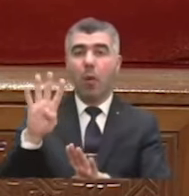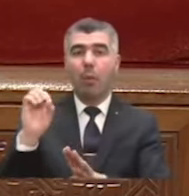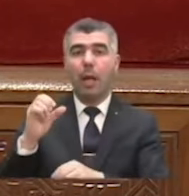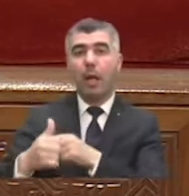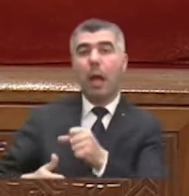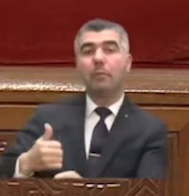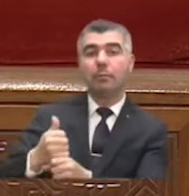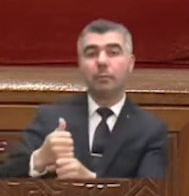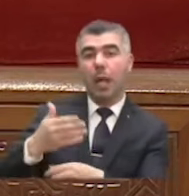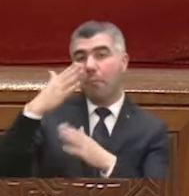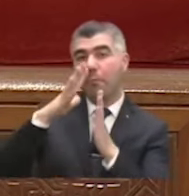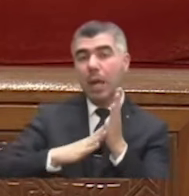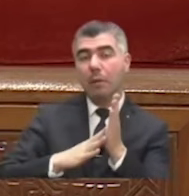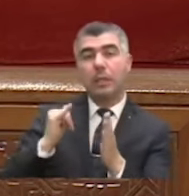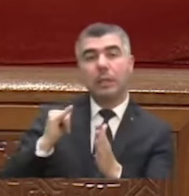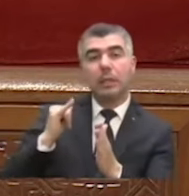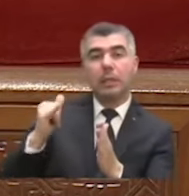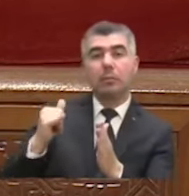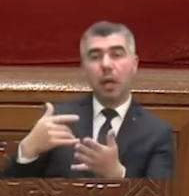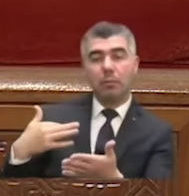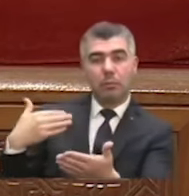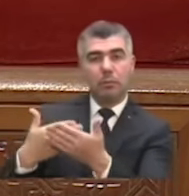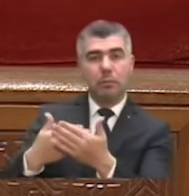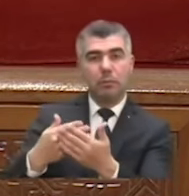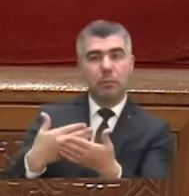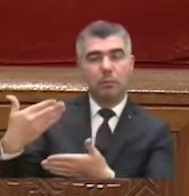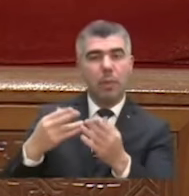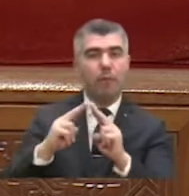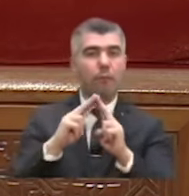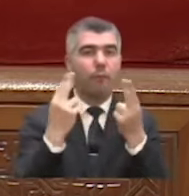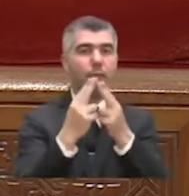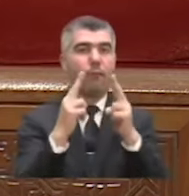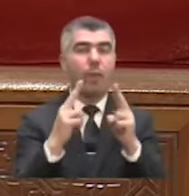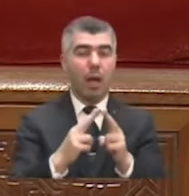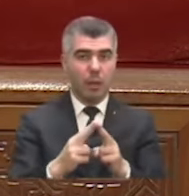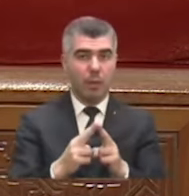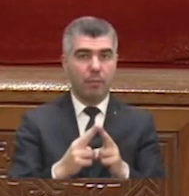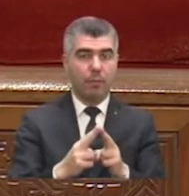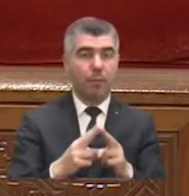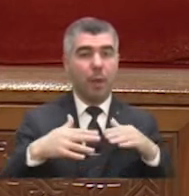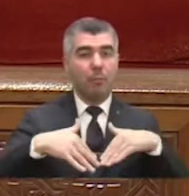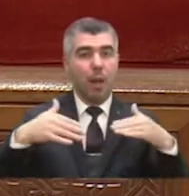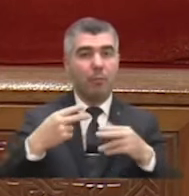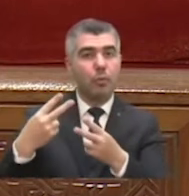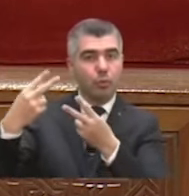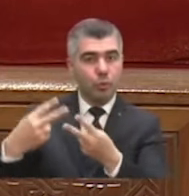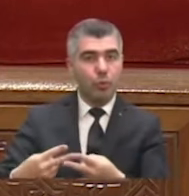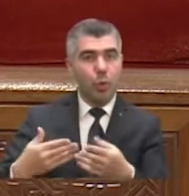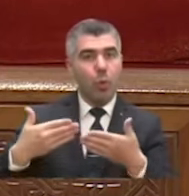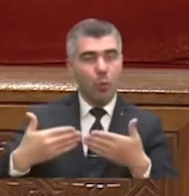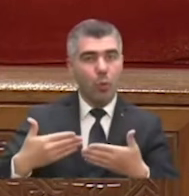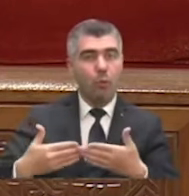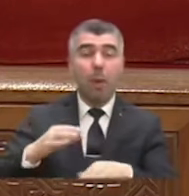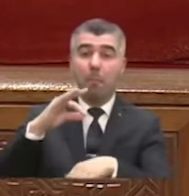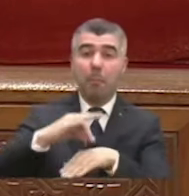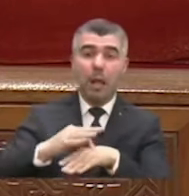وكرسات الموقع ديالها في المفاوضات الدولية، فلذلك ارتأيت السيدات والسادة النواب المحترمين باش نحضر معكم اليوم